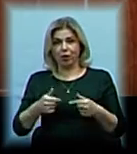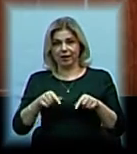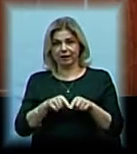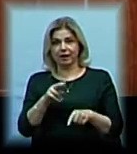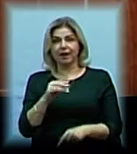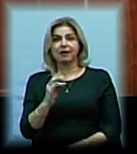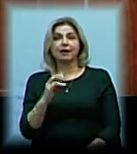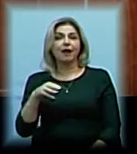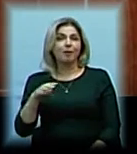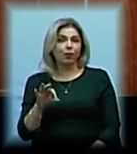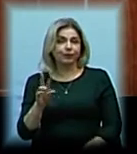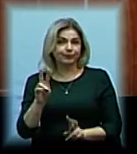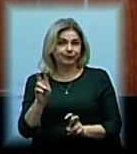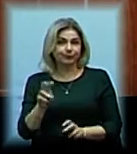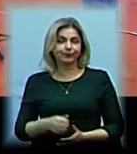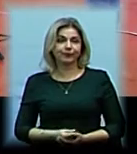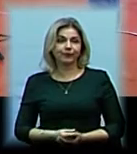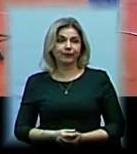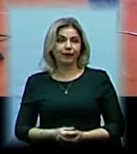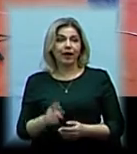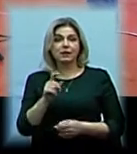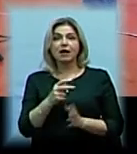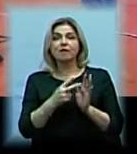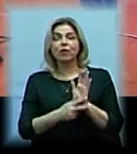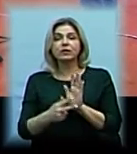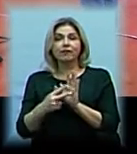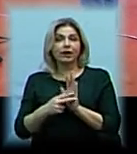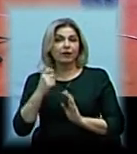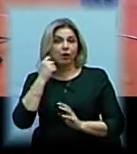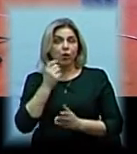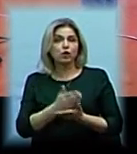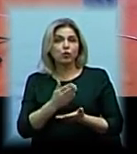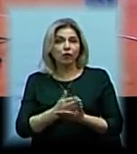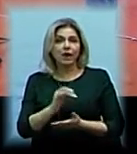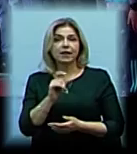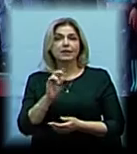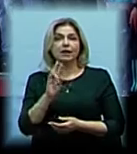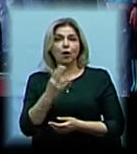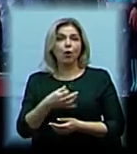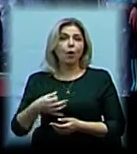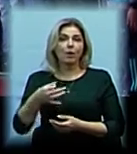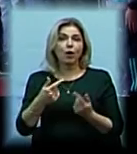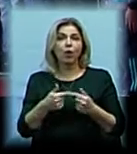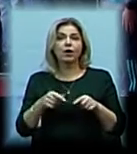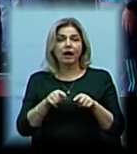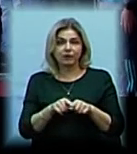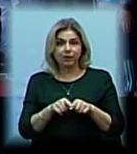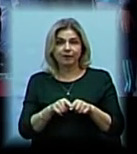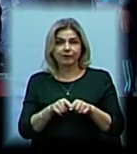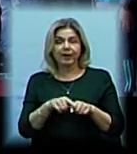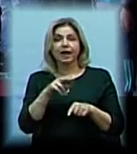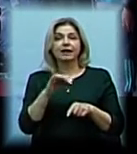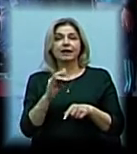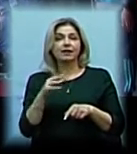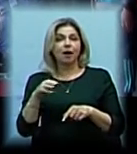время являє членом общества «Динамо». За 88 років існування із Миколаївської обласної організації